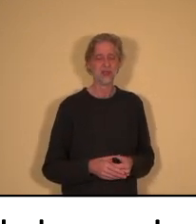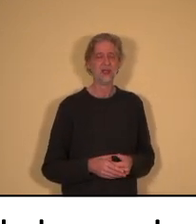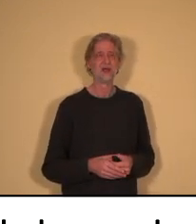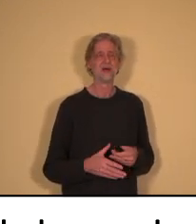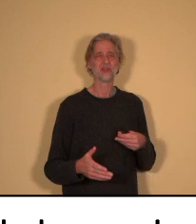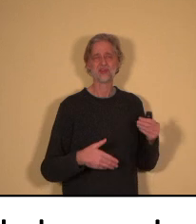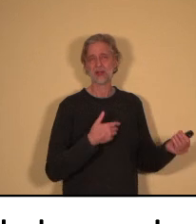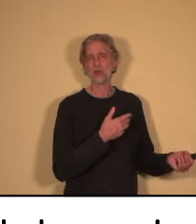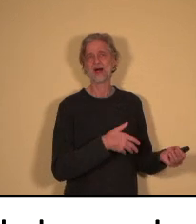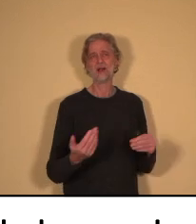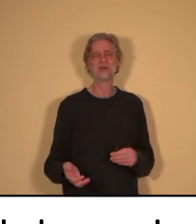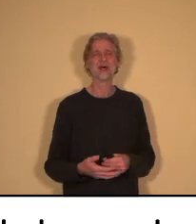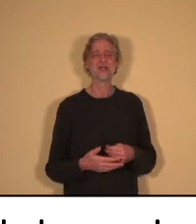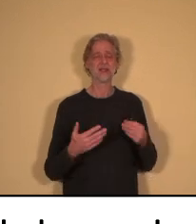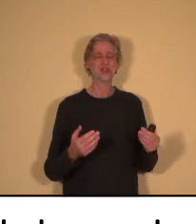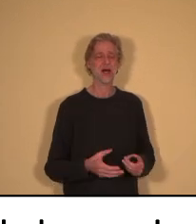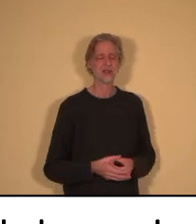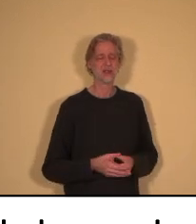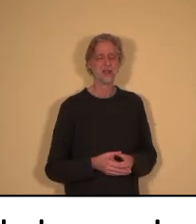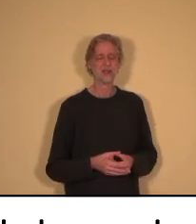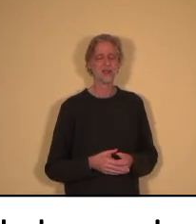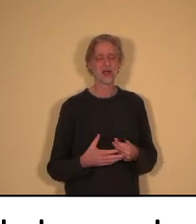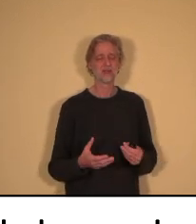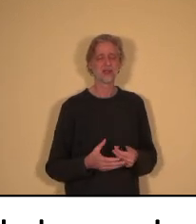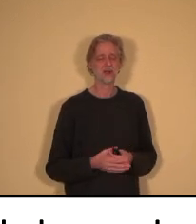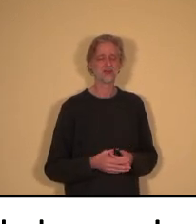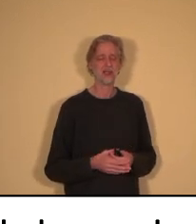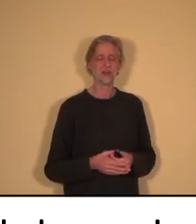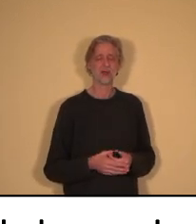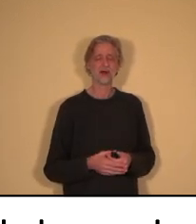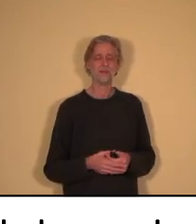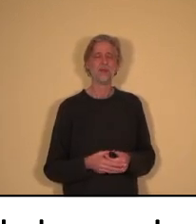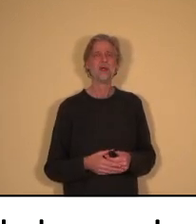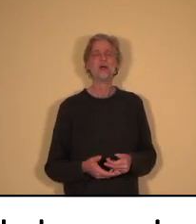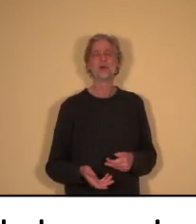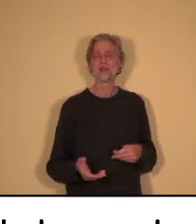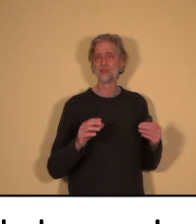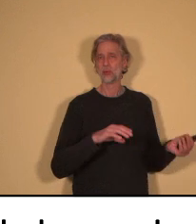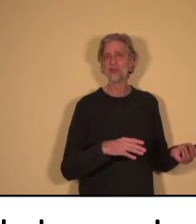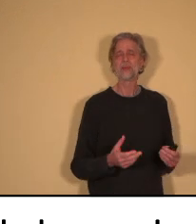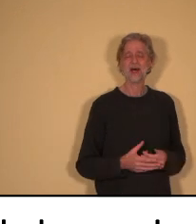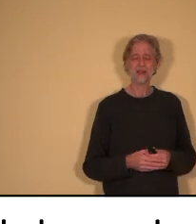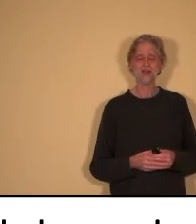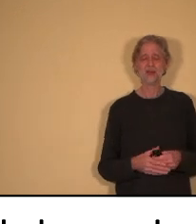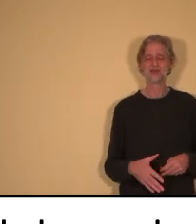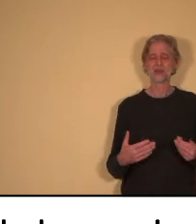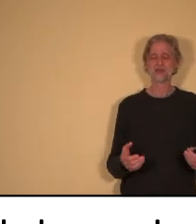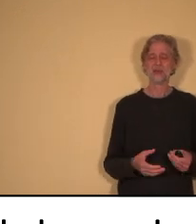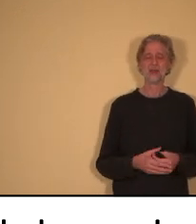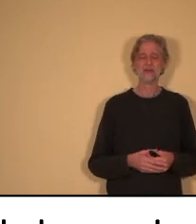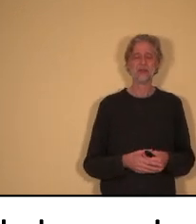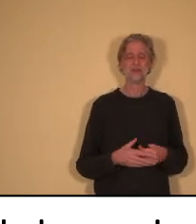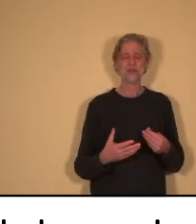müssen, sodass wir lokal und zeitlich eine starke Niederschlagsverteilungsänderung haben. Und jetzt für unsere Breiten ist es so,